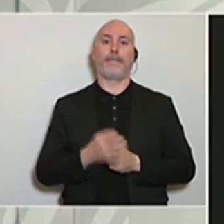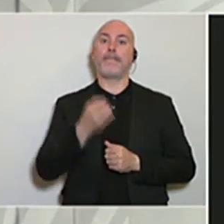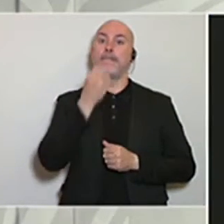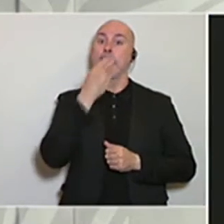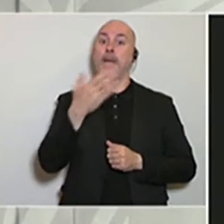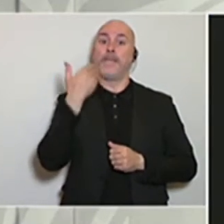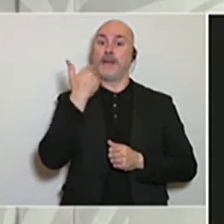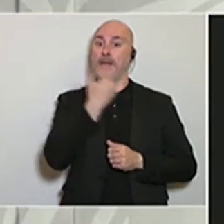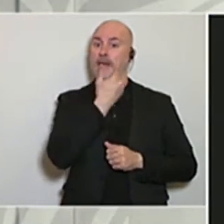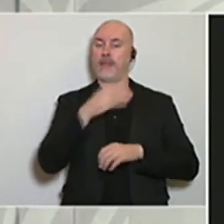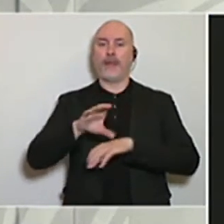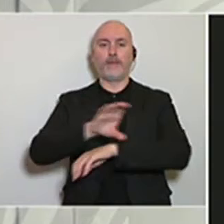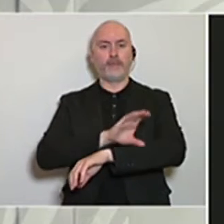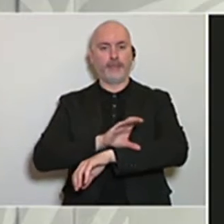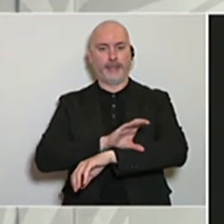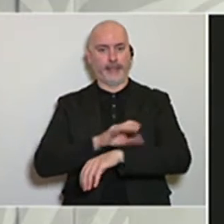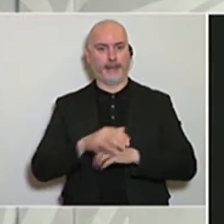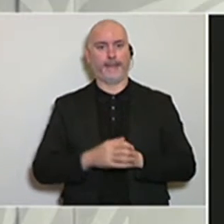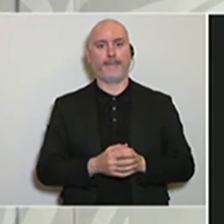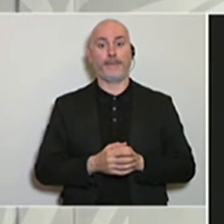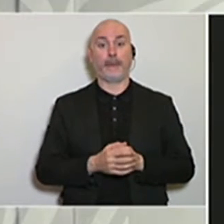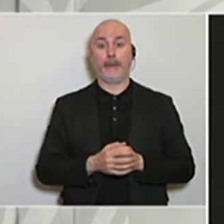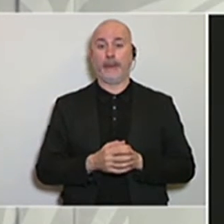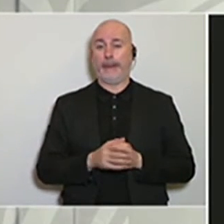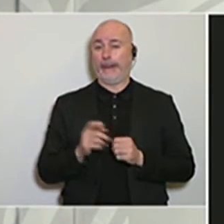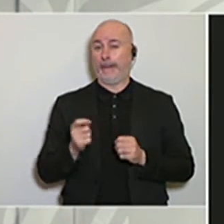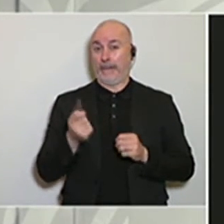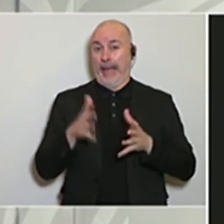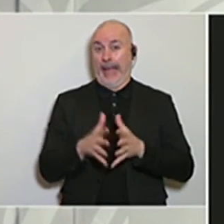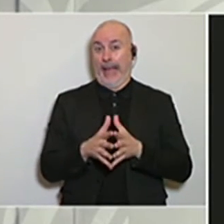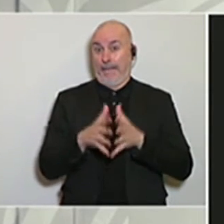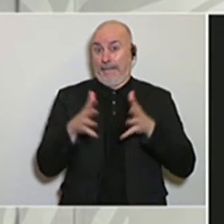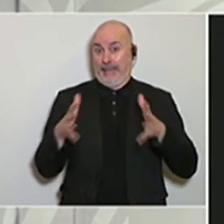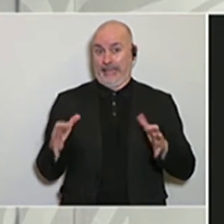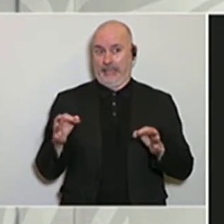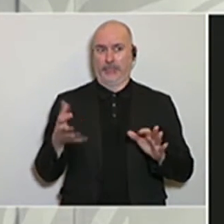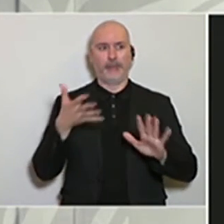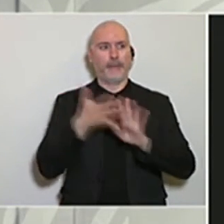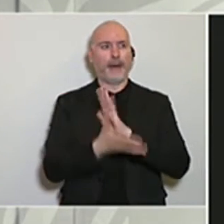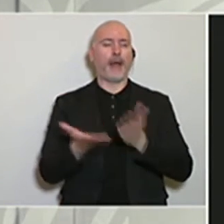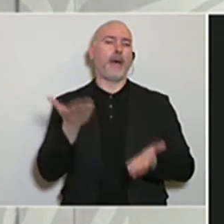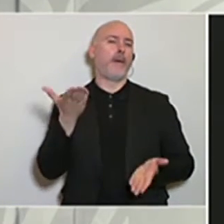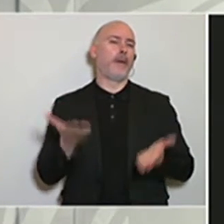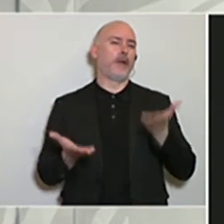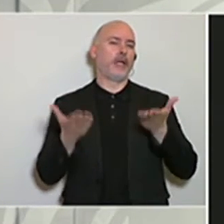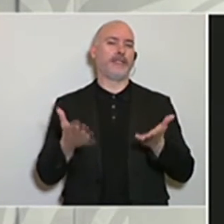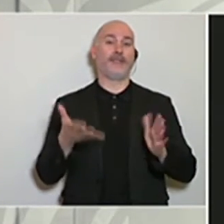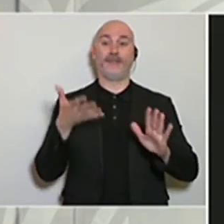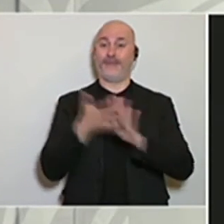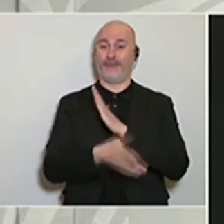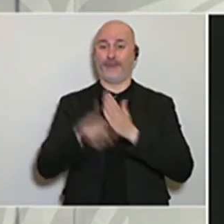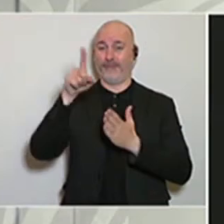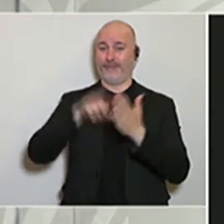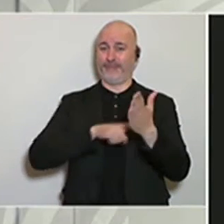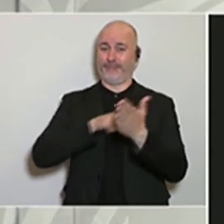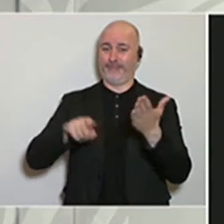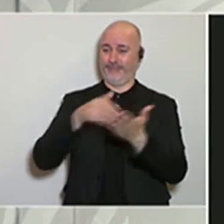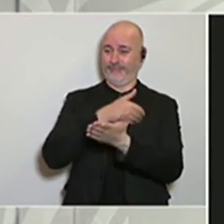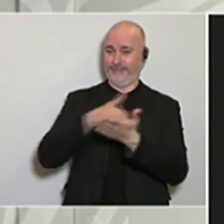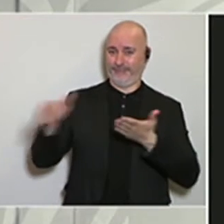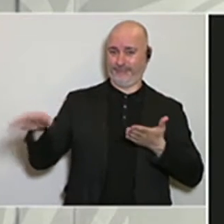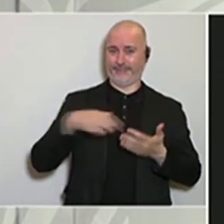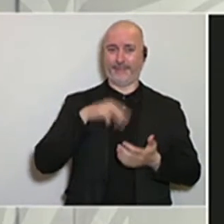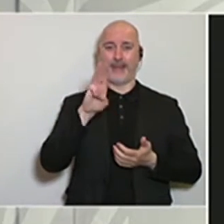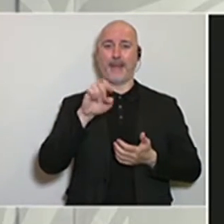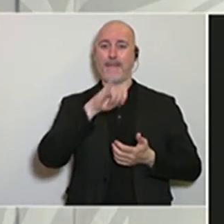Bona tarda, consellera. Una petita ampliació sobre la valoració en relació a la destitució del tinent coronel